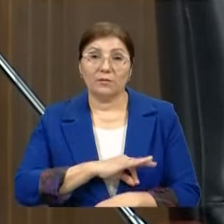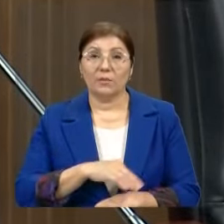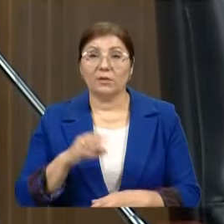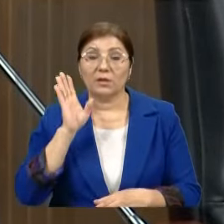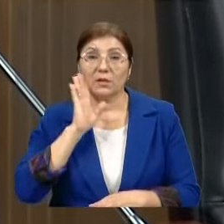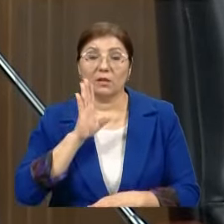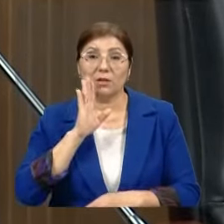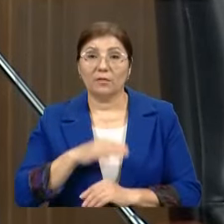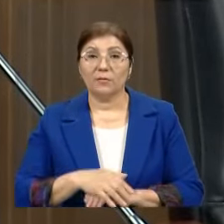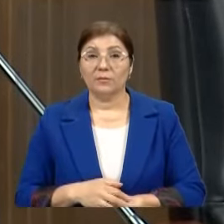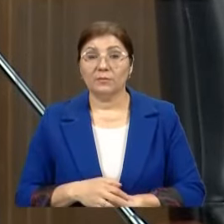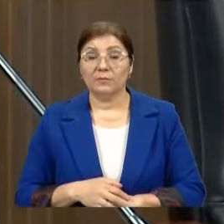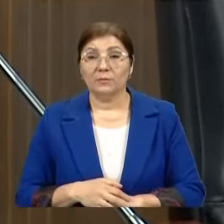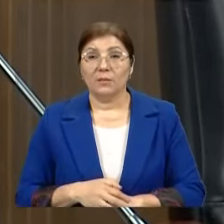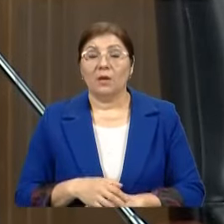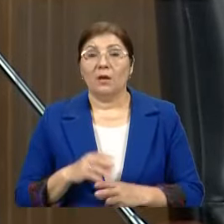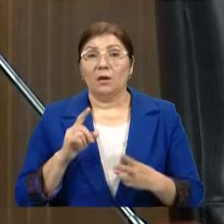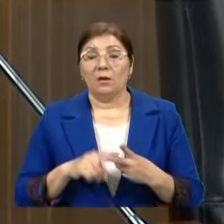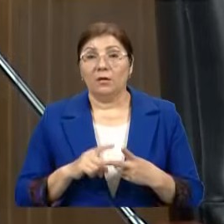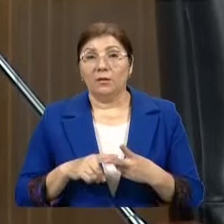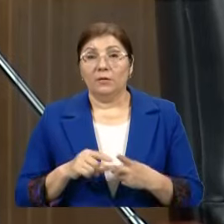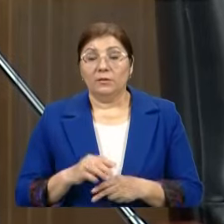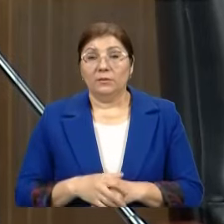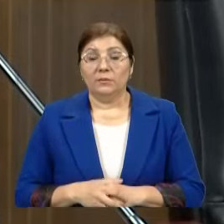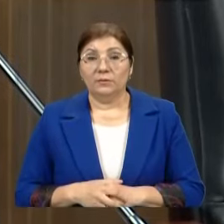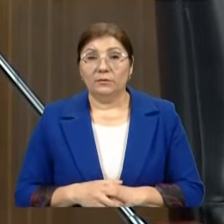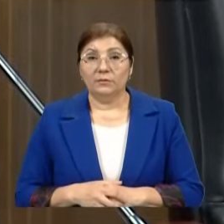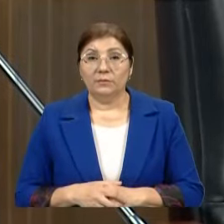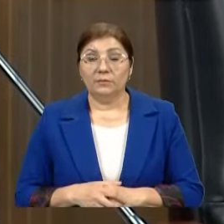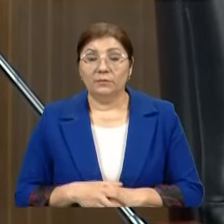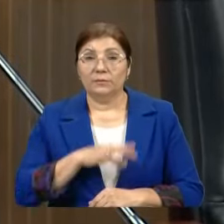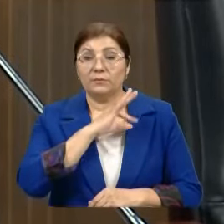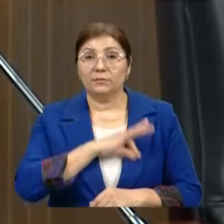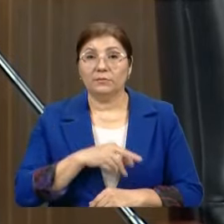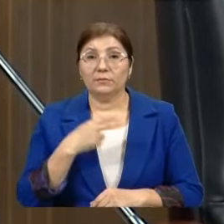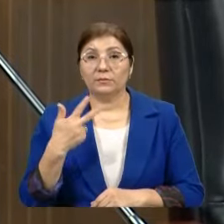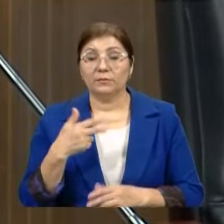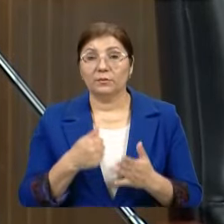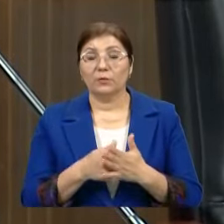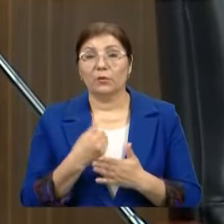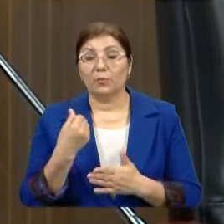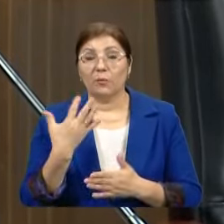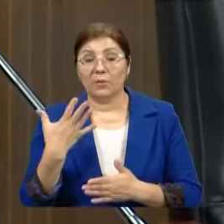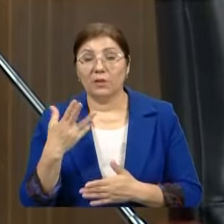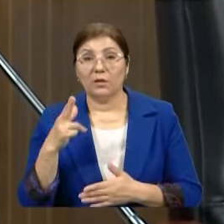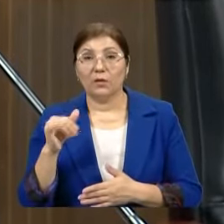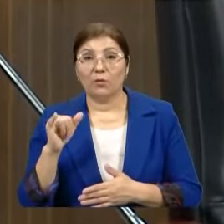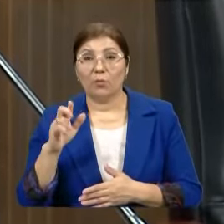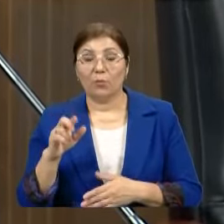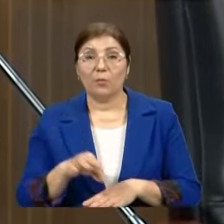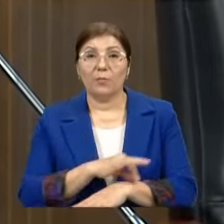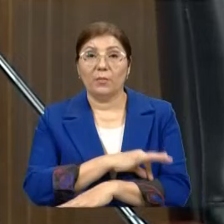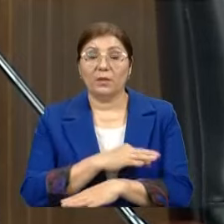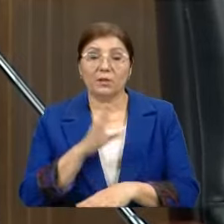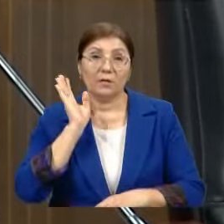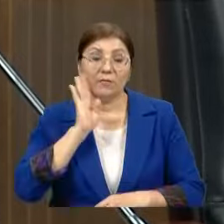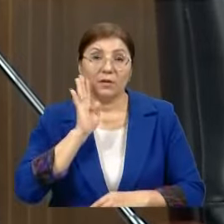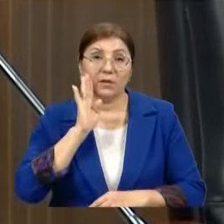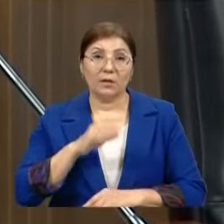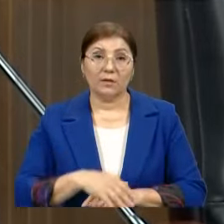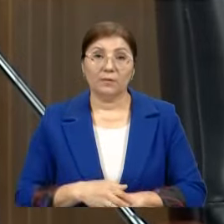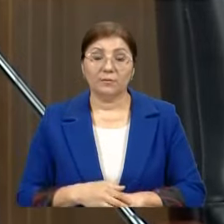тариф утвержденный. Вторая подгруппа потребления от 3 до 5 кубометров